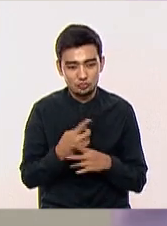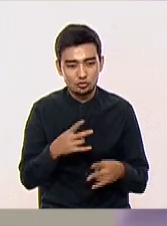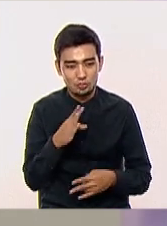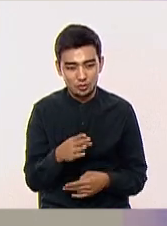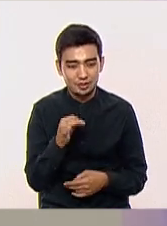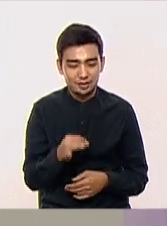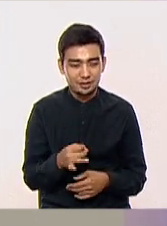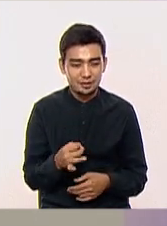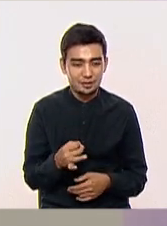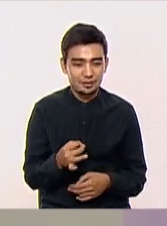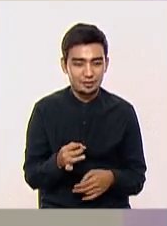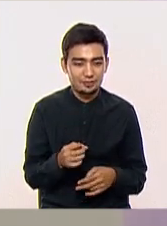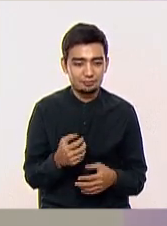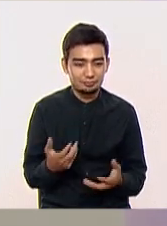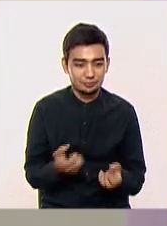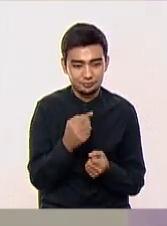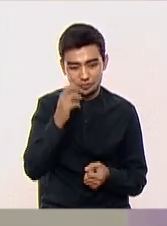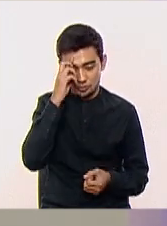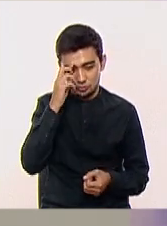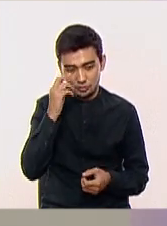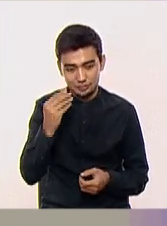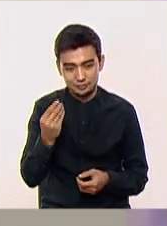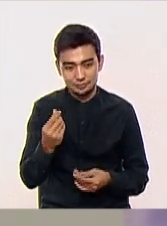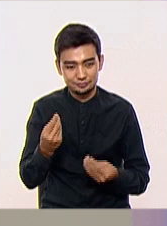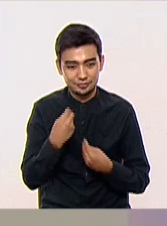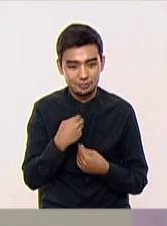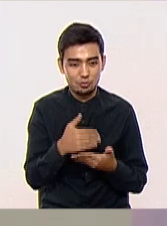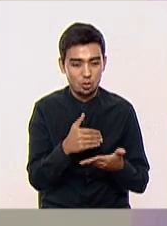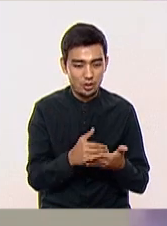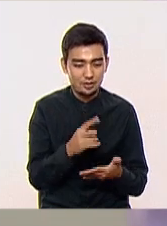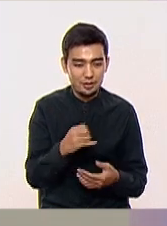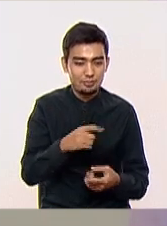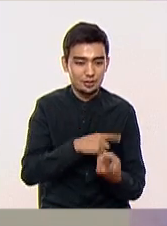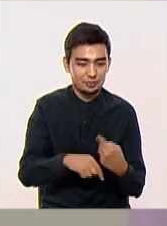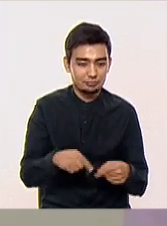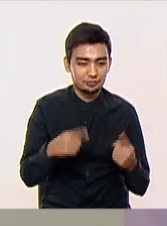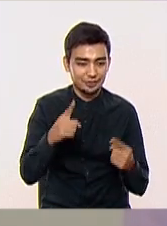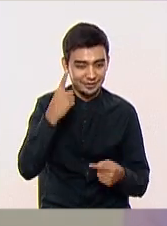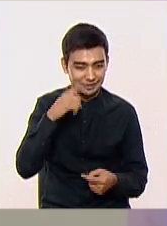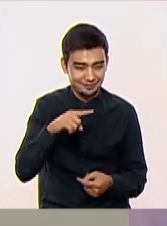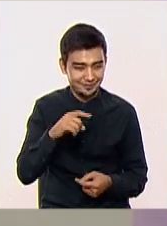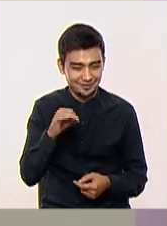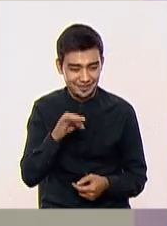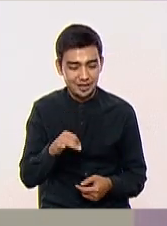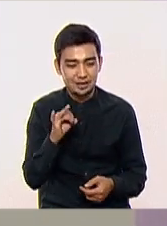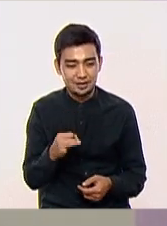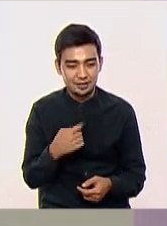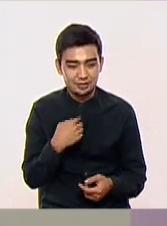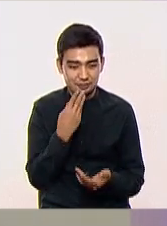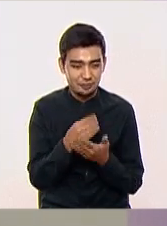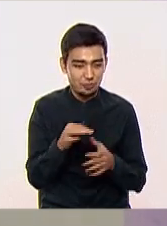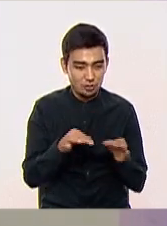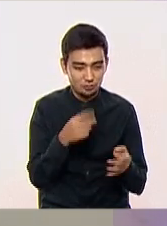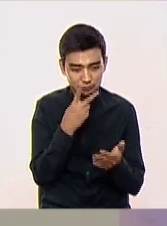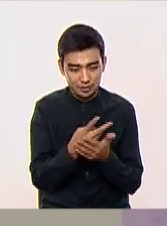раз пришла такая поддержка от государства, как проект на реализацию бизнес-идей. Я, защитив свой